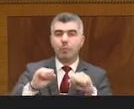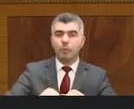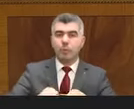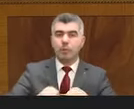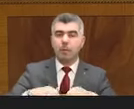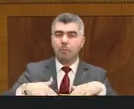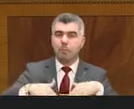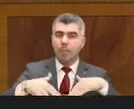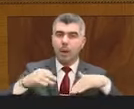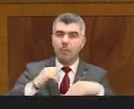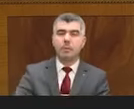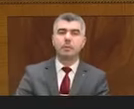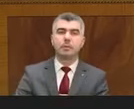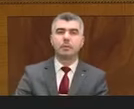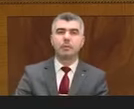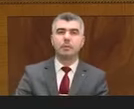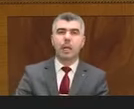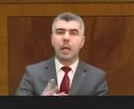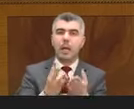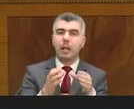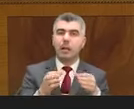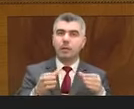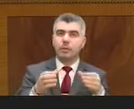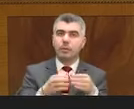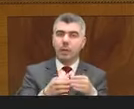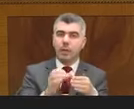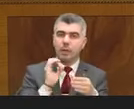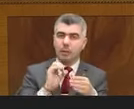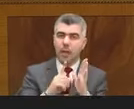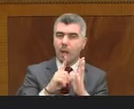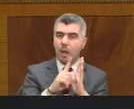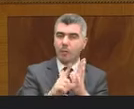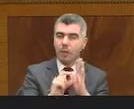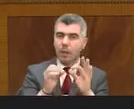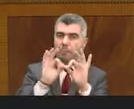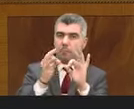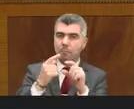الموقر عند اللجنة خلال القانون المالية.